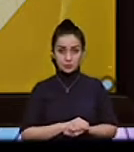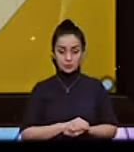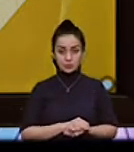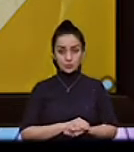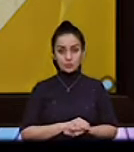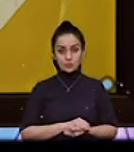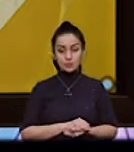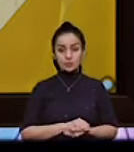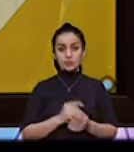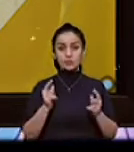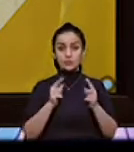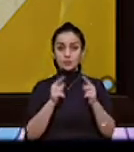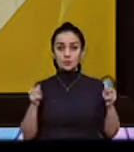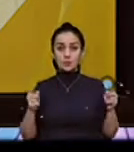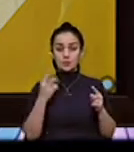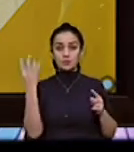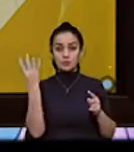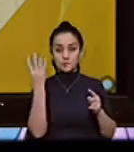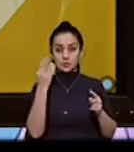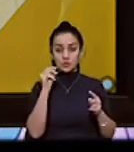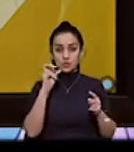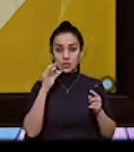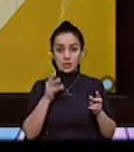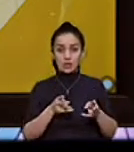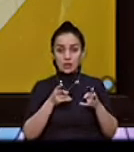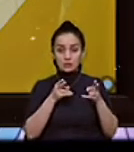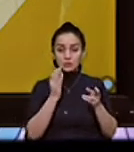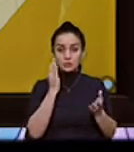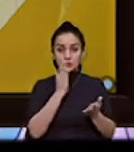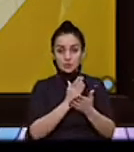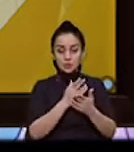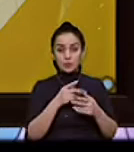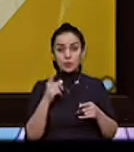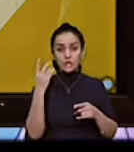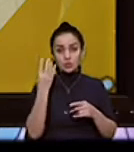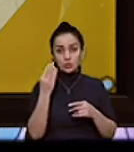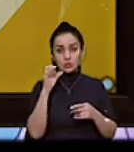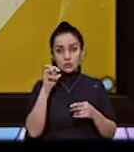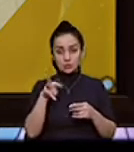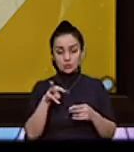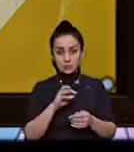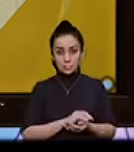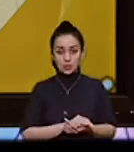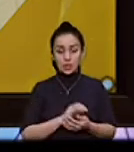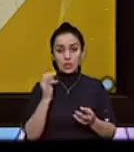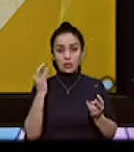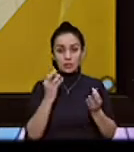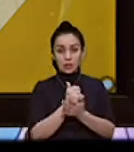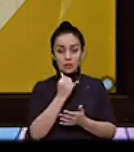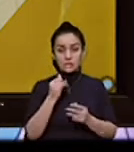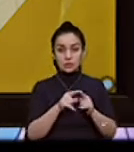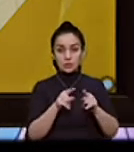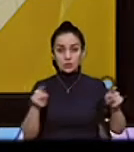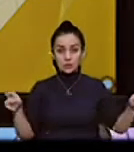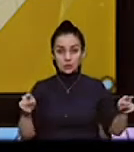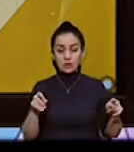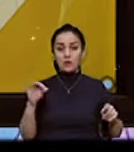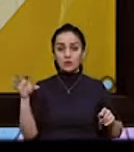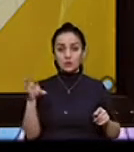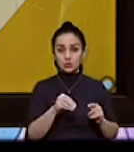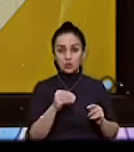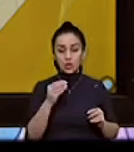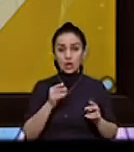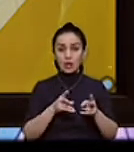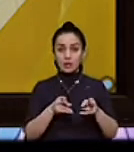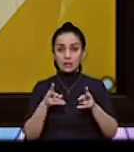Следующая задача. Длина четвертой части отрезка составляет 4 сантиметра. Найдем длину